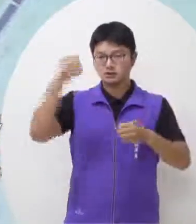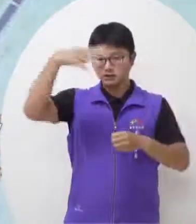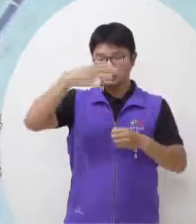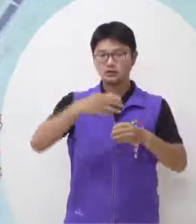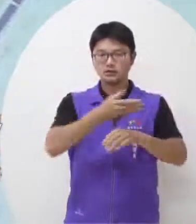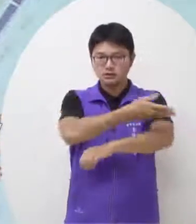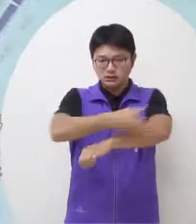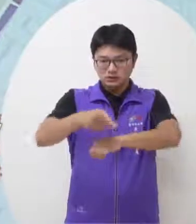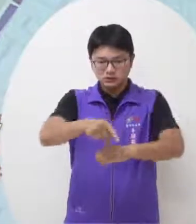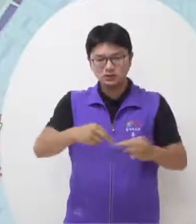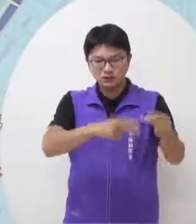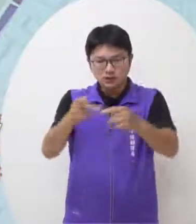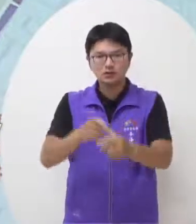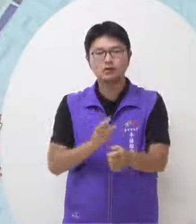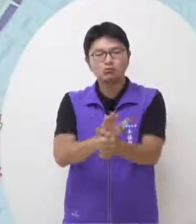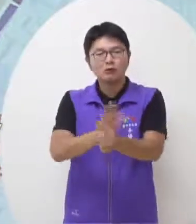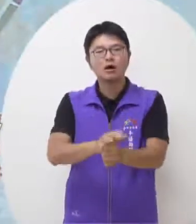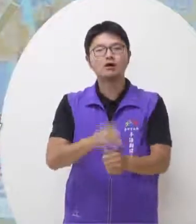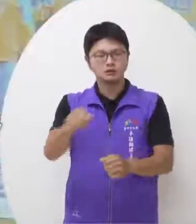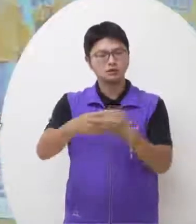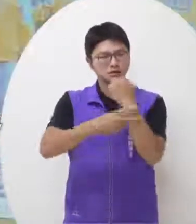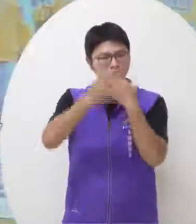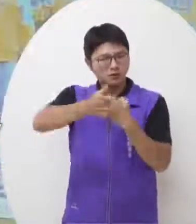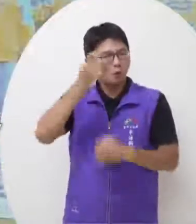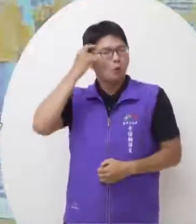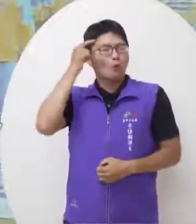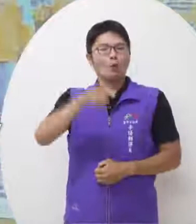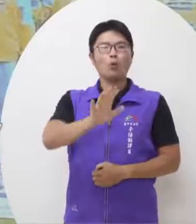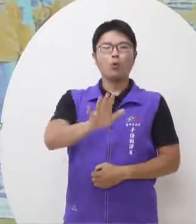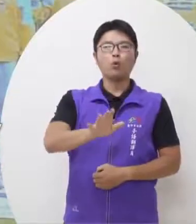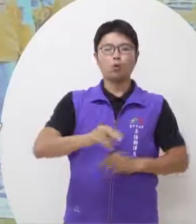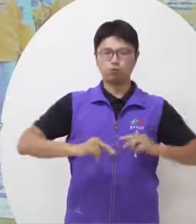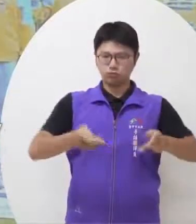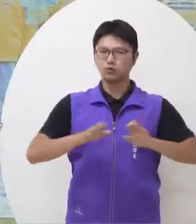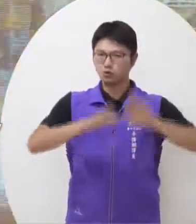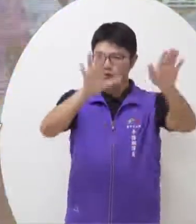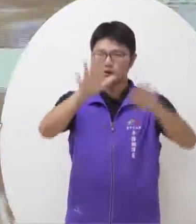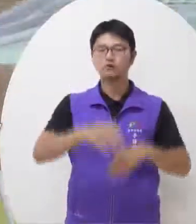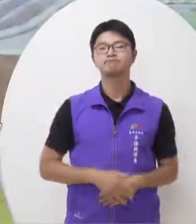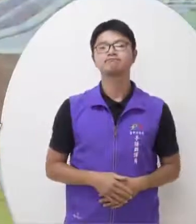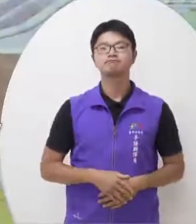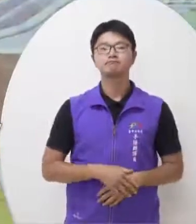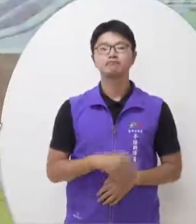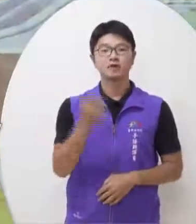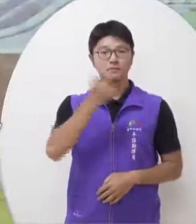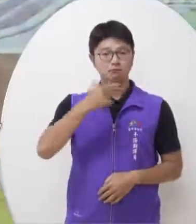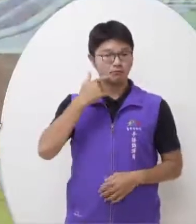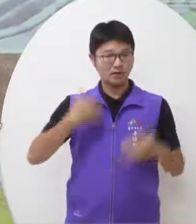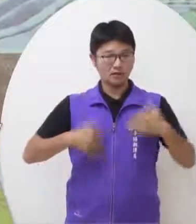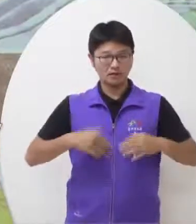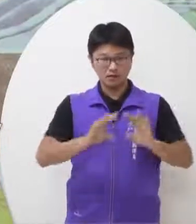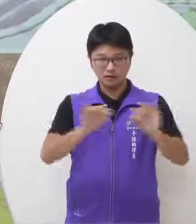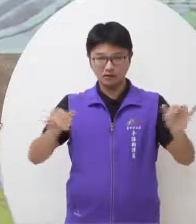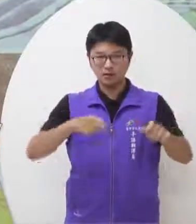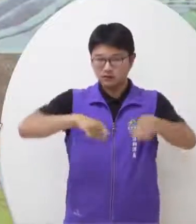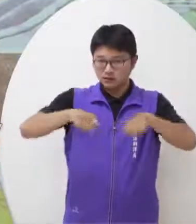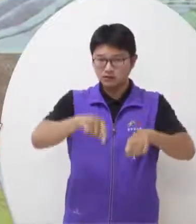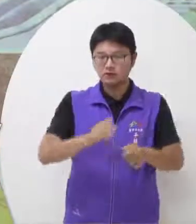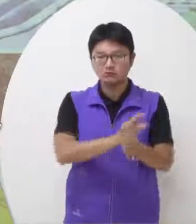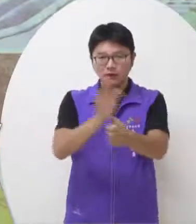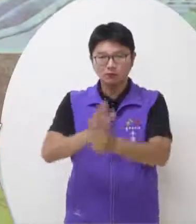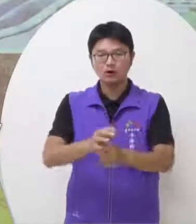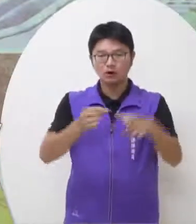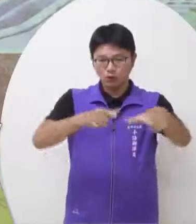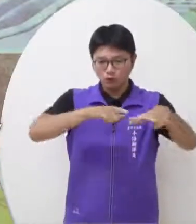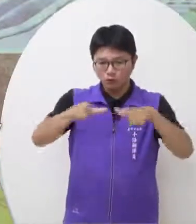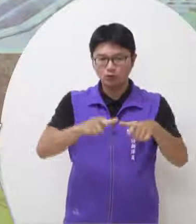那很多我们周边的里长一定都有感受到那另外美乐地的计划打造友善共融的一个公园这很多里